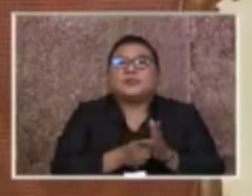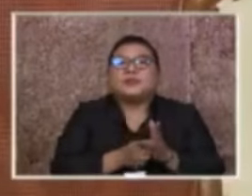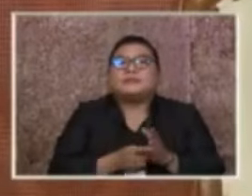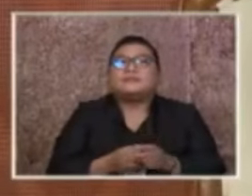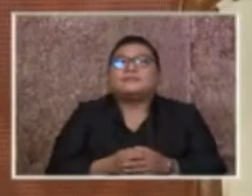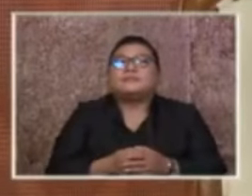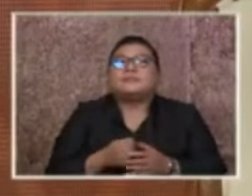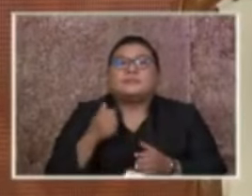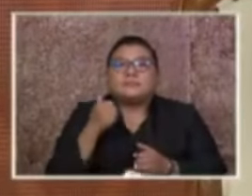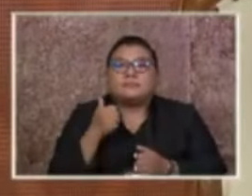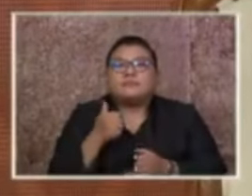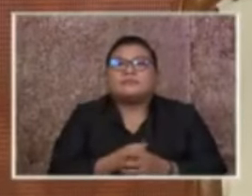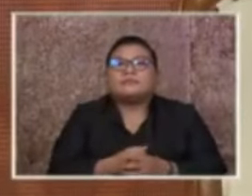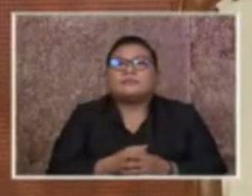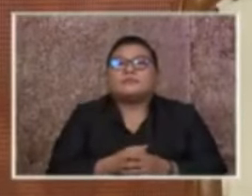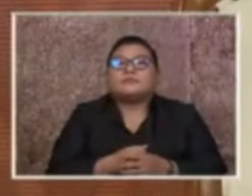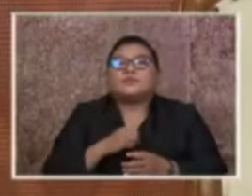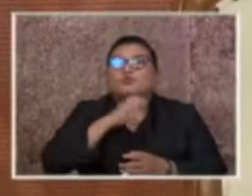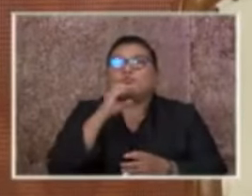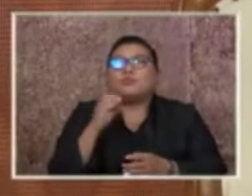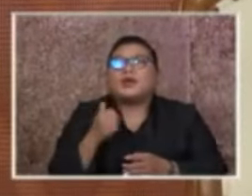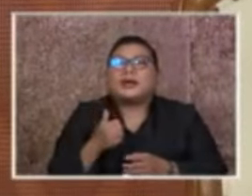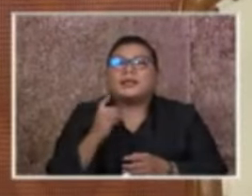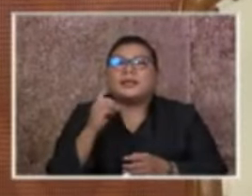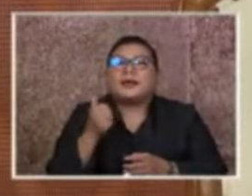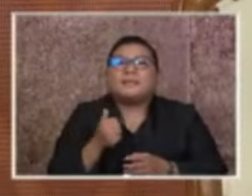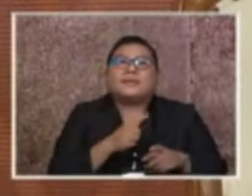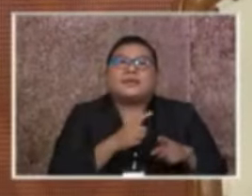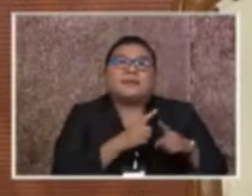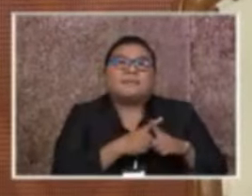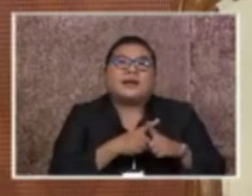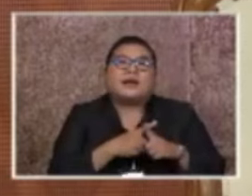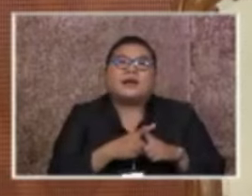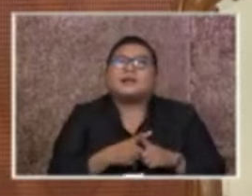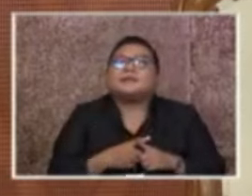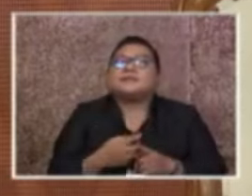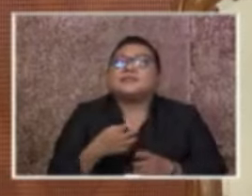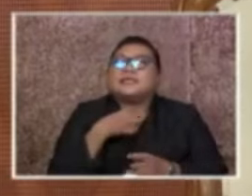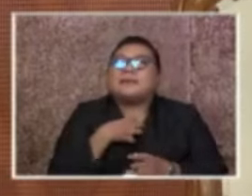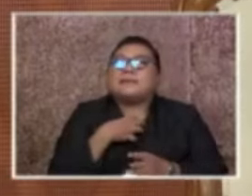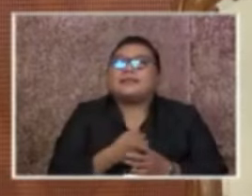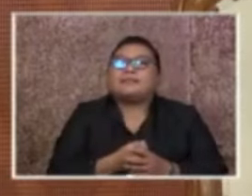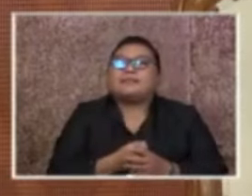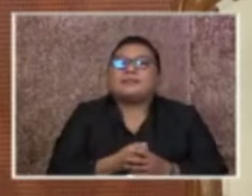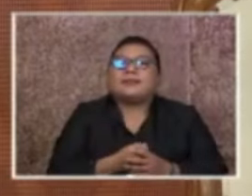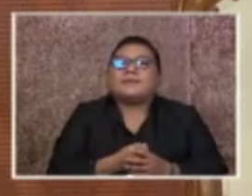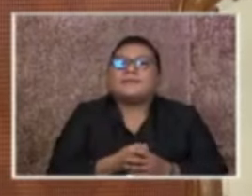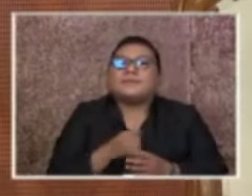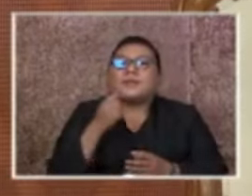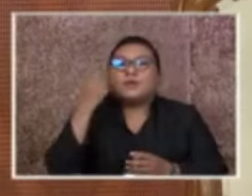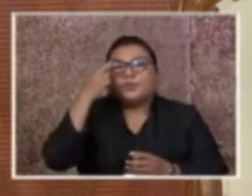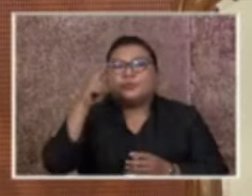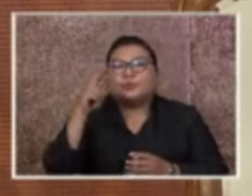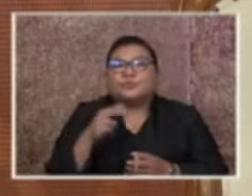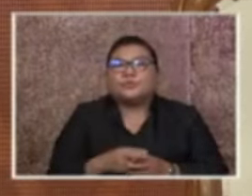setuju cuman ada ee penambahan saya memberikan pendapat pakde ya Jadi untuk